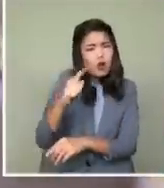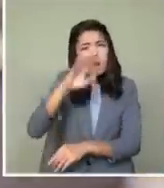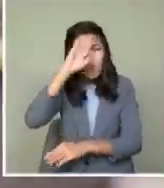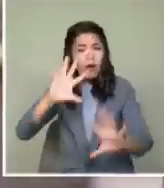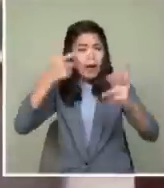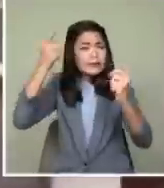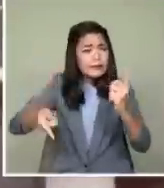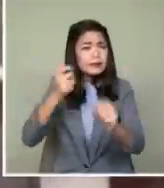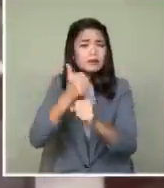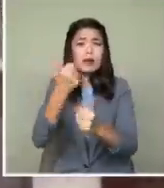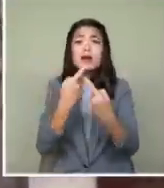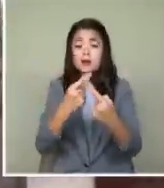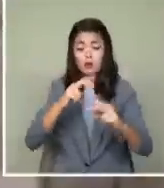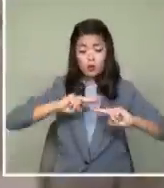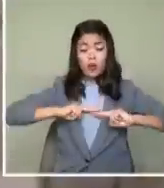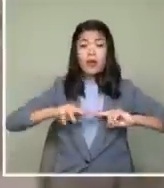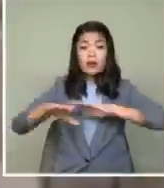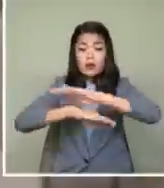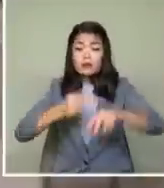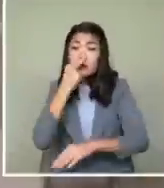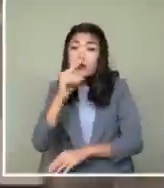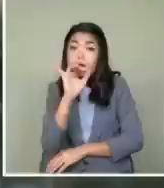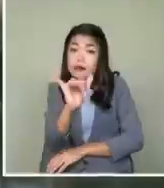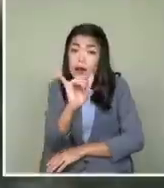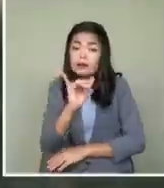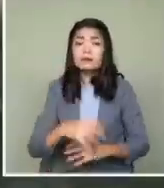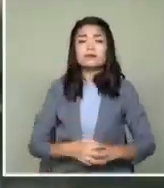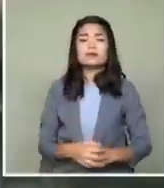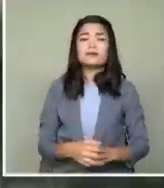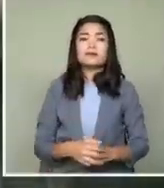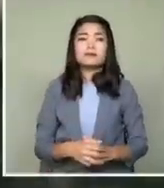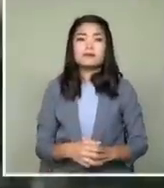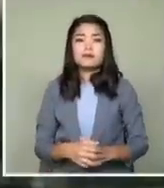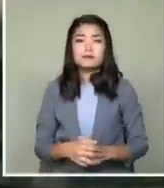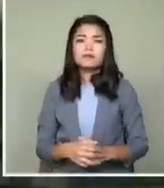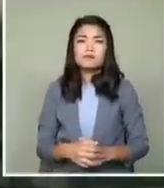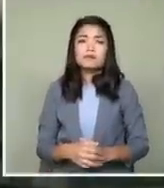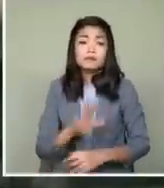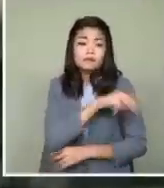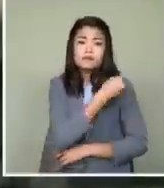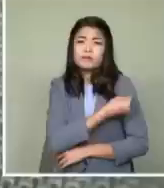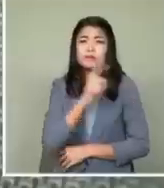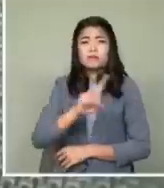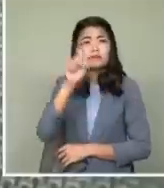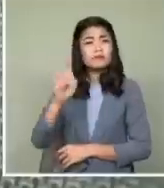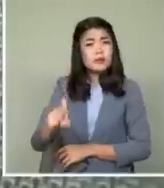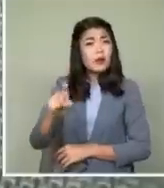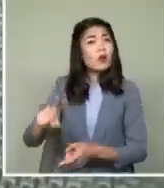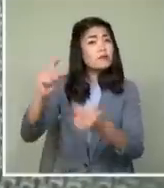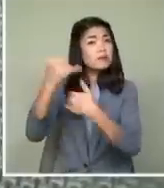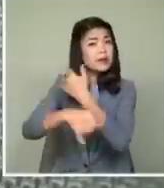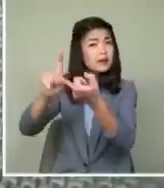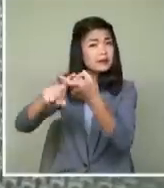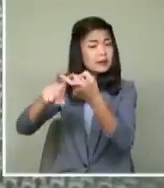อะไรที่จะทำให้เขารู้สึกเช่นนั้นต่อวัคซีนของรัสเซียได้เลยดังนั้นเขาจึงสงสัยเป็นอย่างมากค่ะว่ารัสเซีย